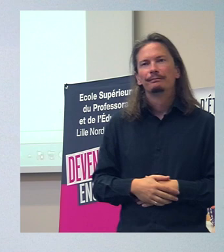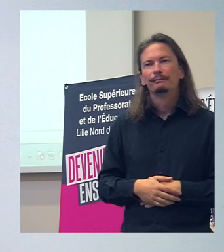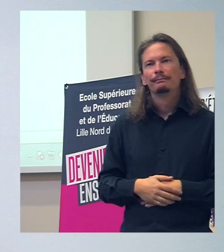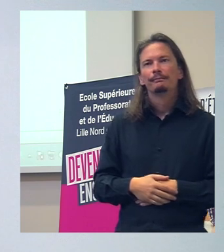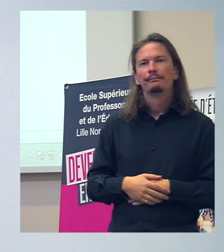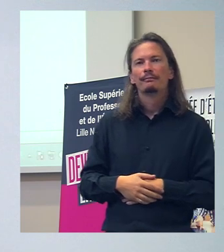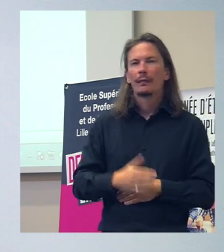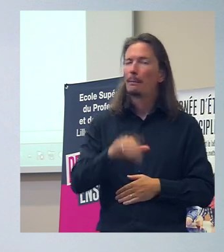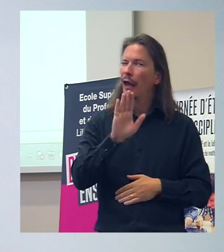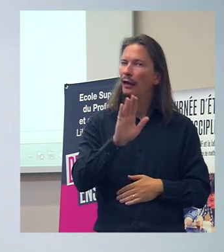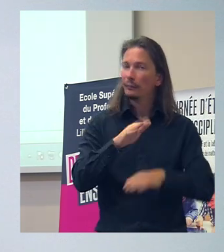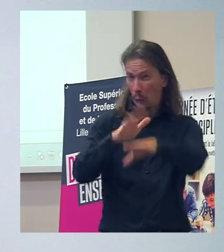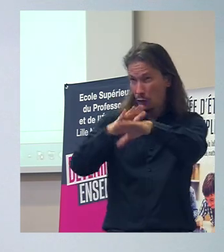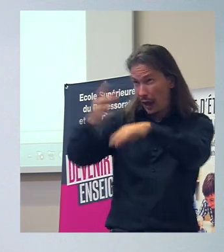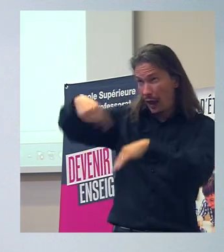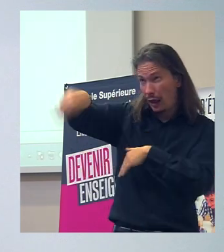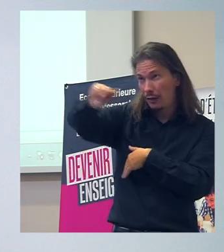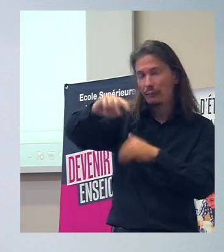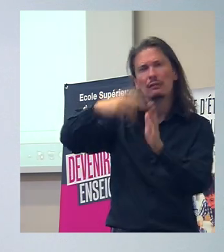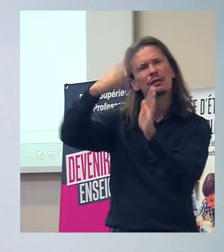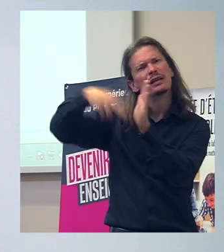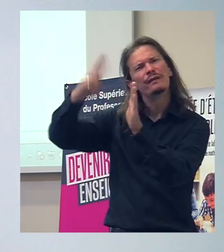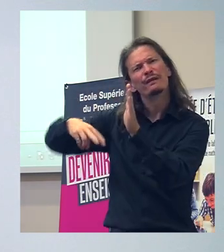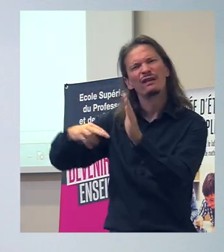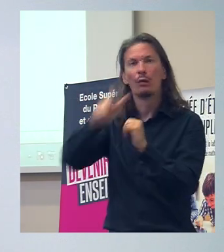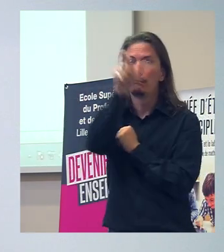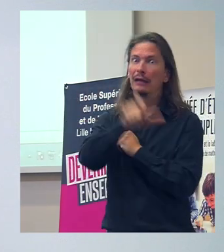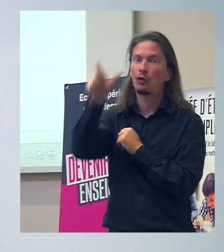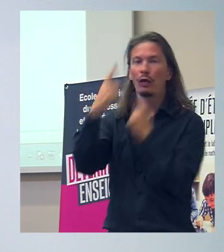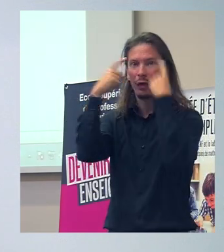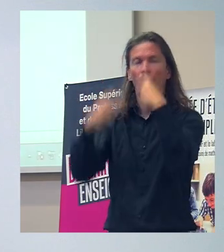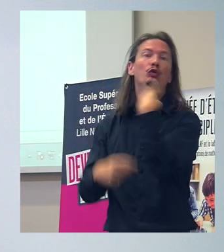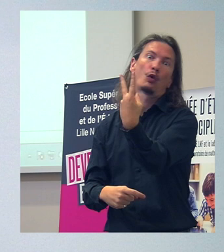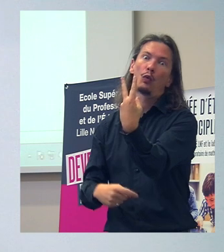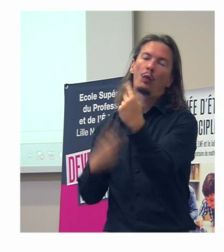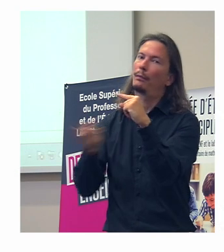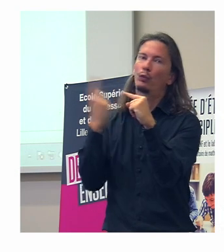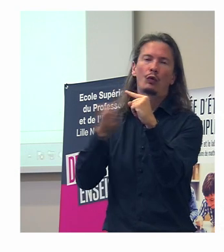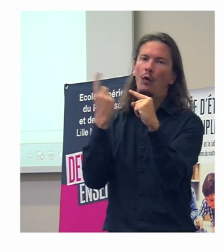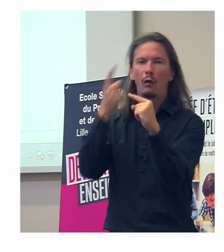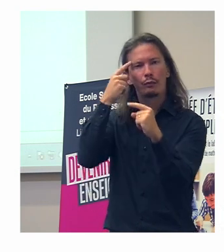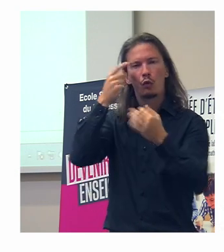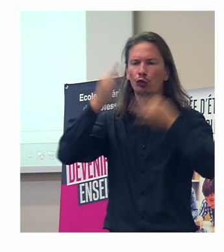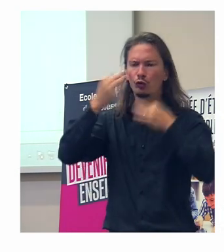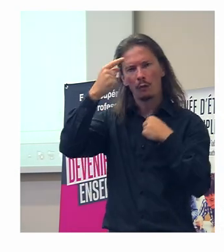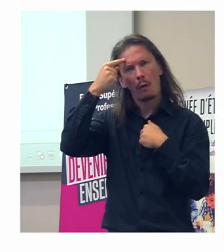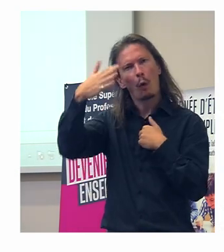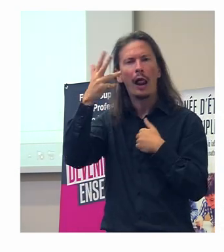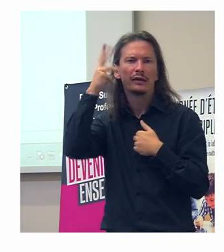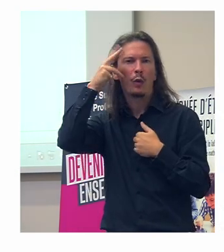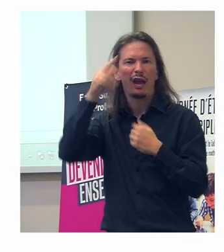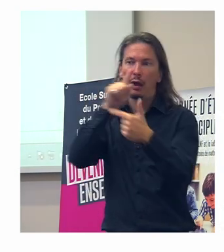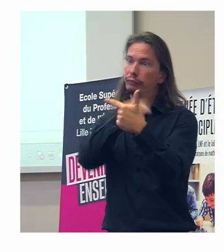mais je vous renvoie à au moins deux grandes théories du développement du jugement moral des